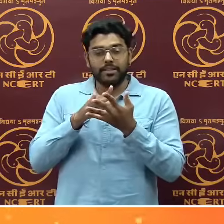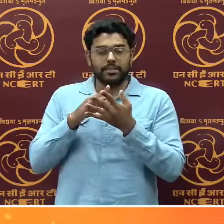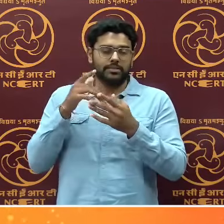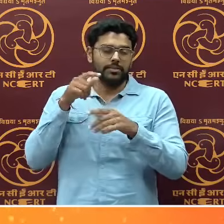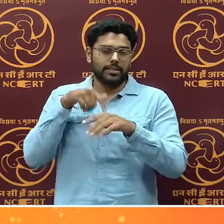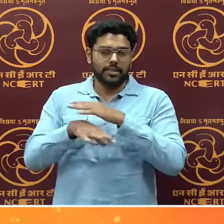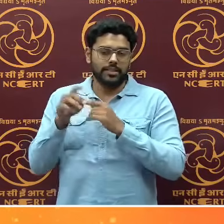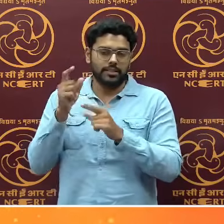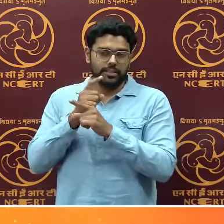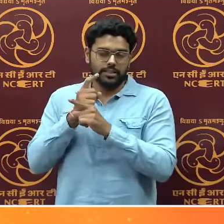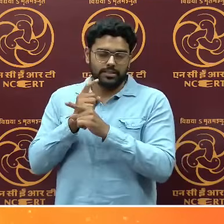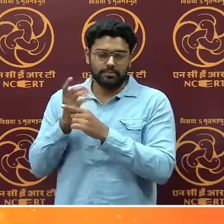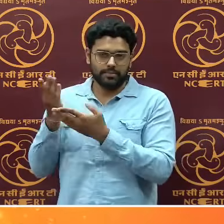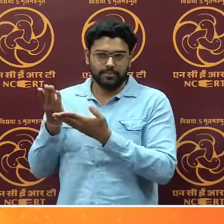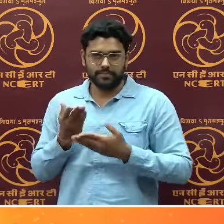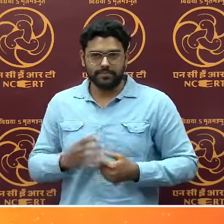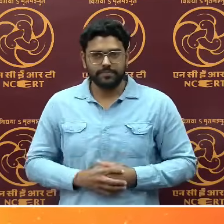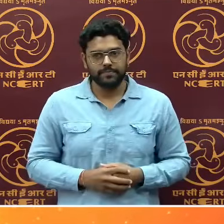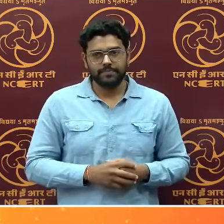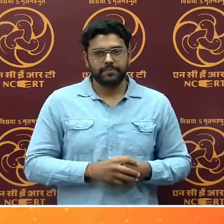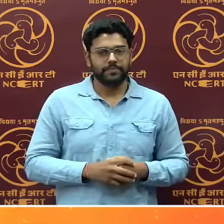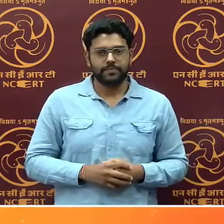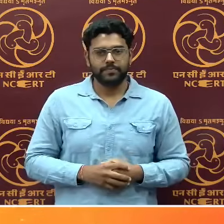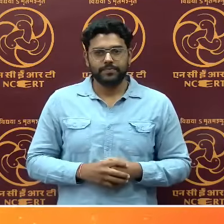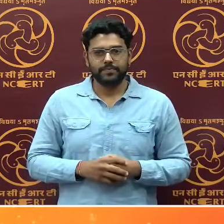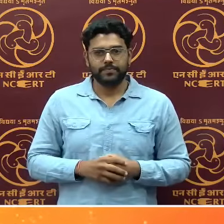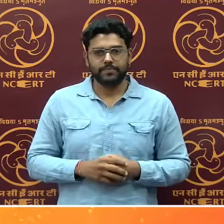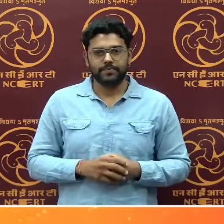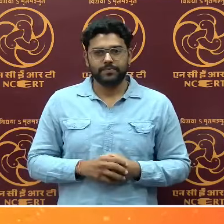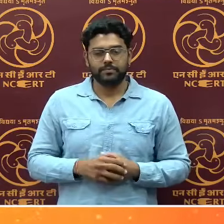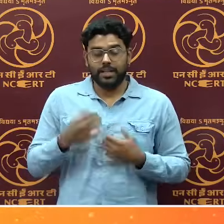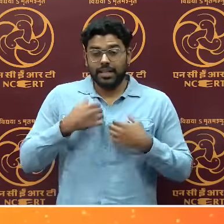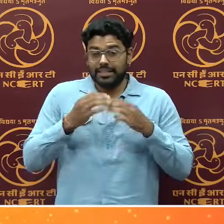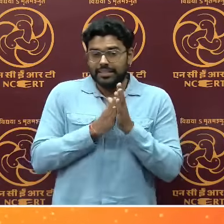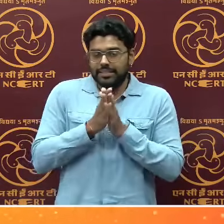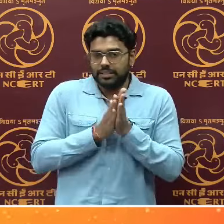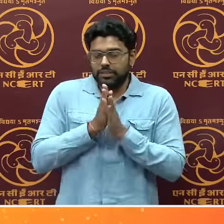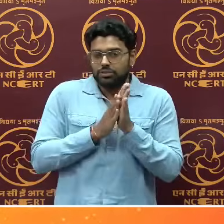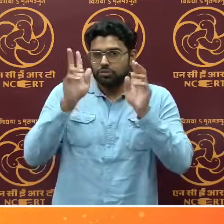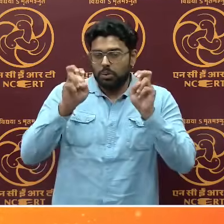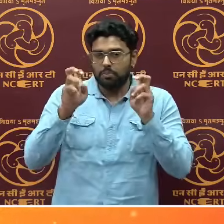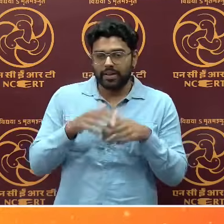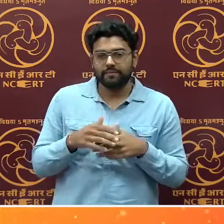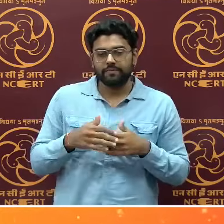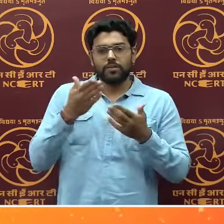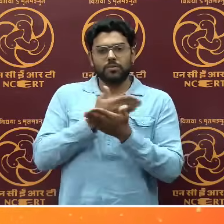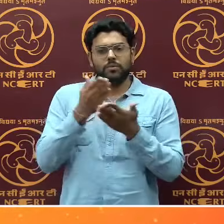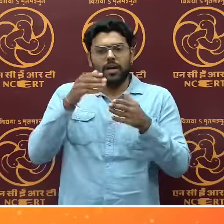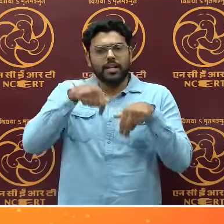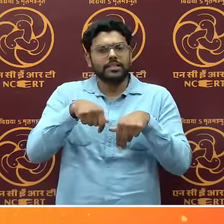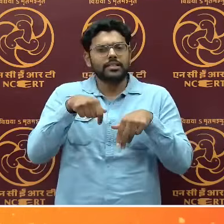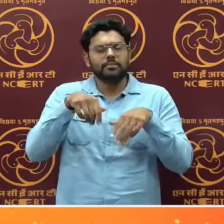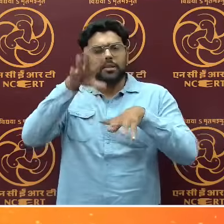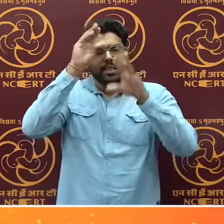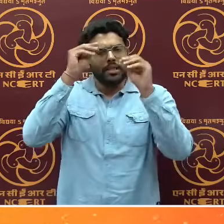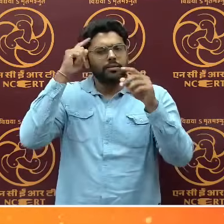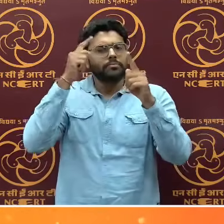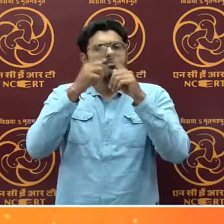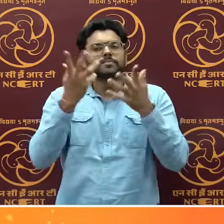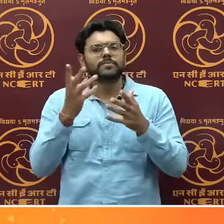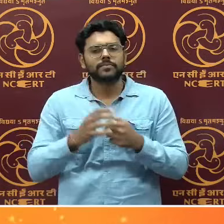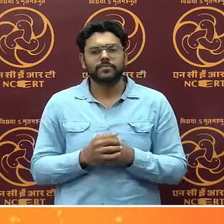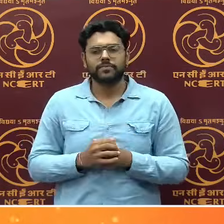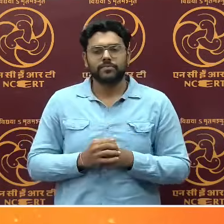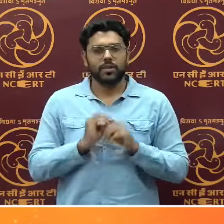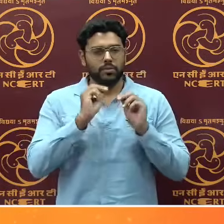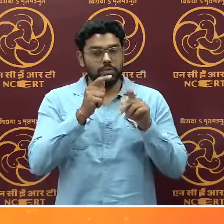मैम नमस्कार, वार्म वेलकम। थैंक यू। So this is a very interesting topic, and what are the learning outcome for today's session? Okay, so